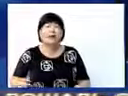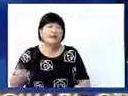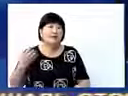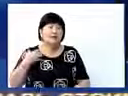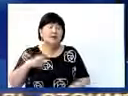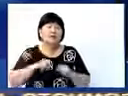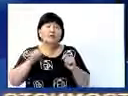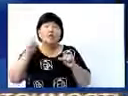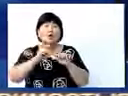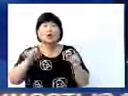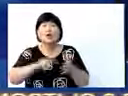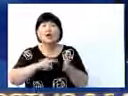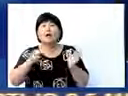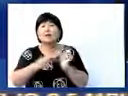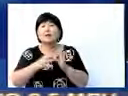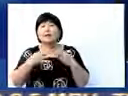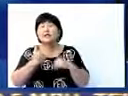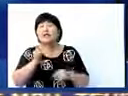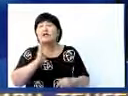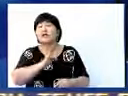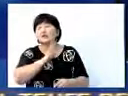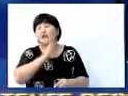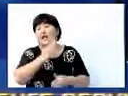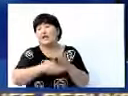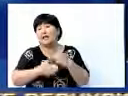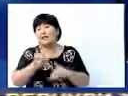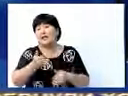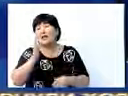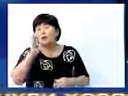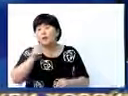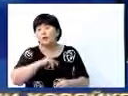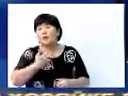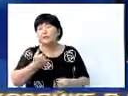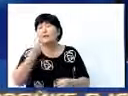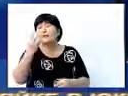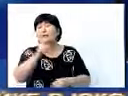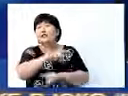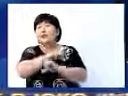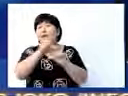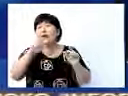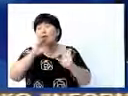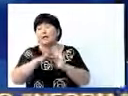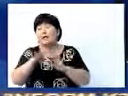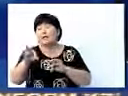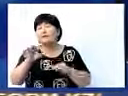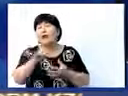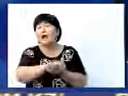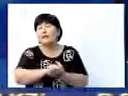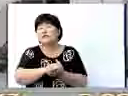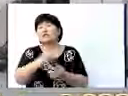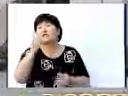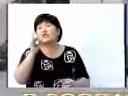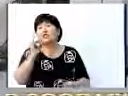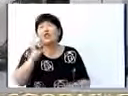В Кызылорде открылась школа планирования семьи для женщин с инвалидностью. Она будет работать при третьей поликлинике. Это проект ассоциации «Шырак».